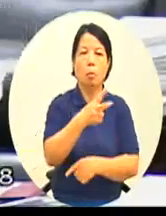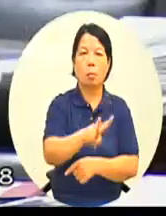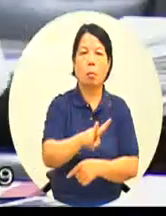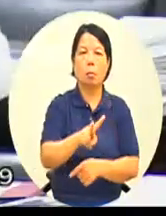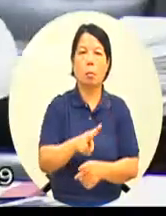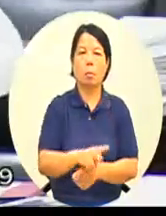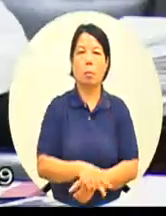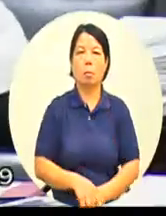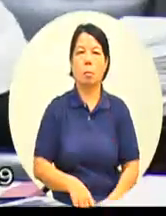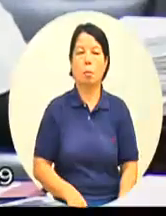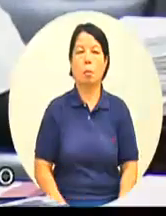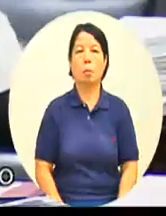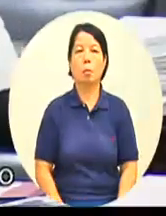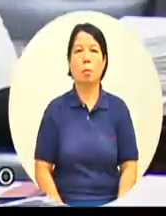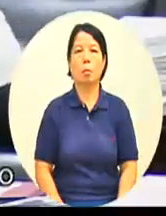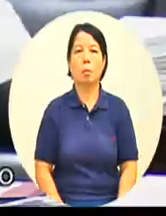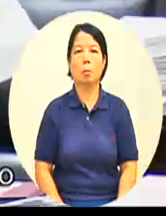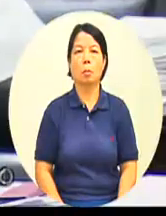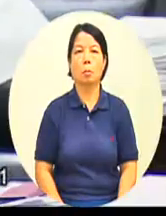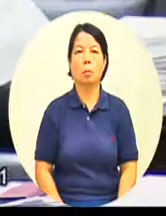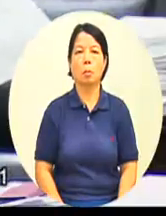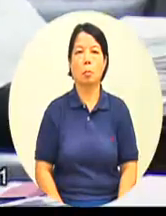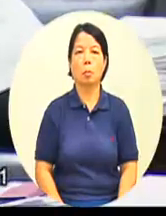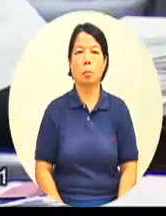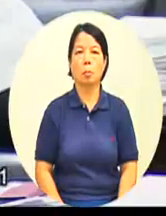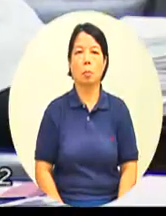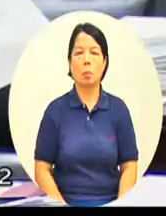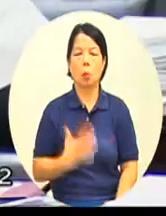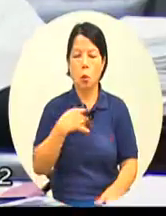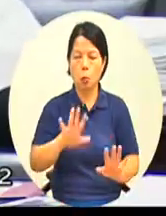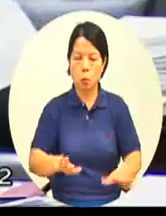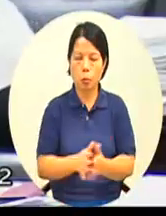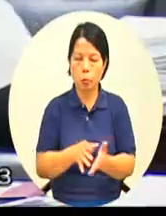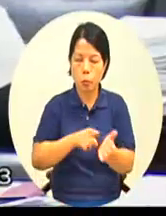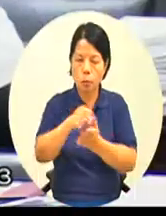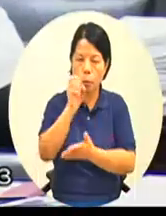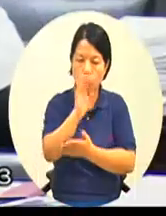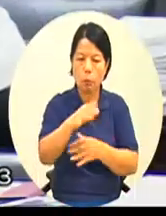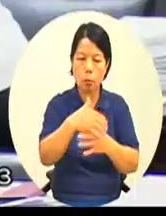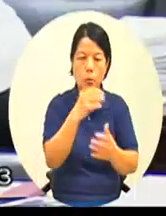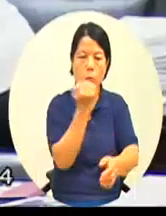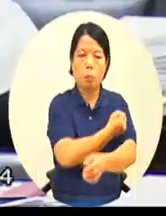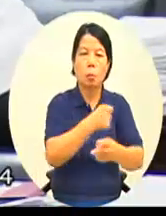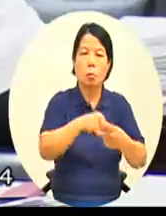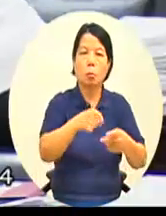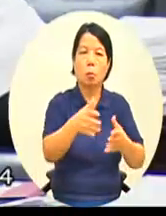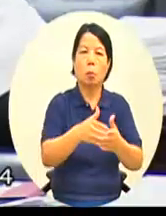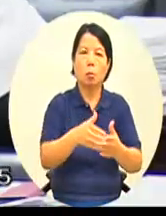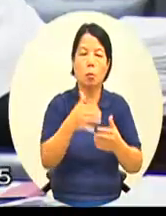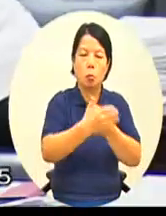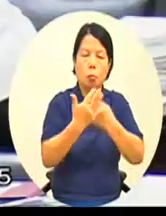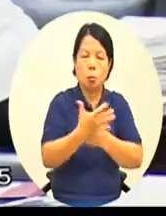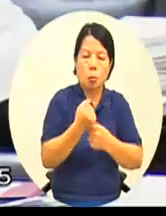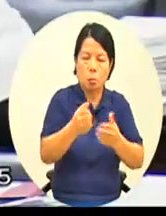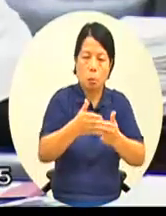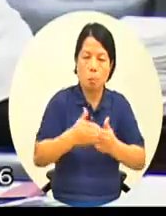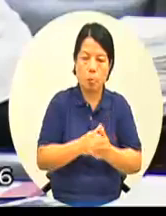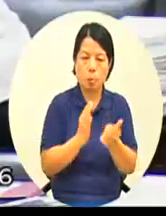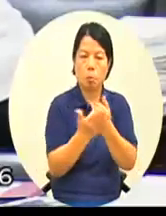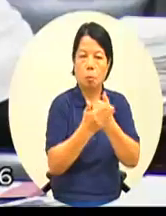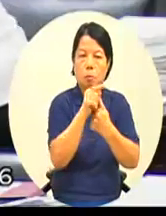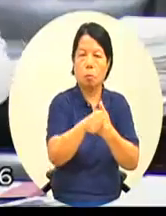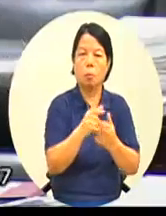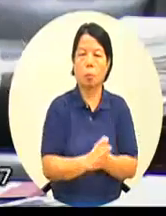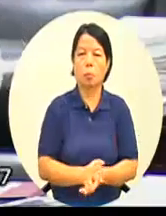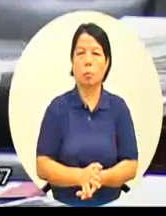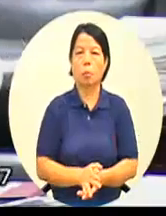近53%。那事实上，其实我们一再强调，劳工的权利绝对是我们要坚守去争取的，这个毫无疑问。但